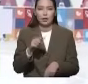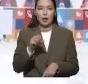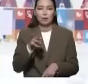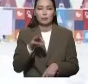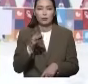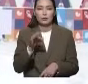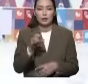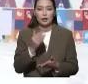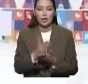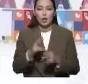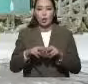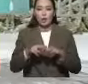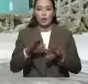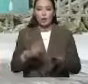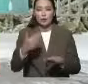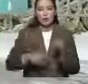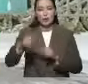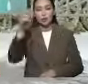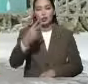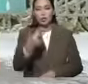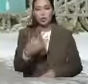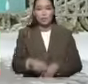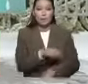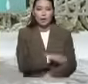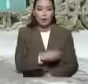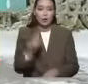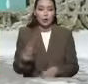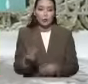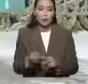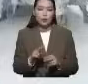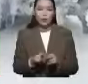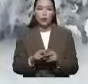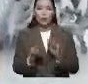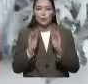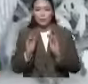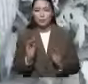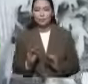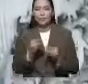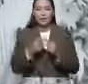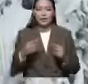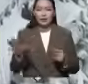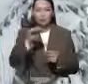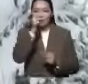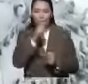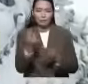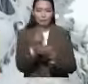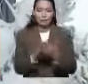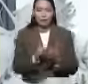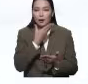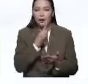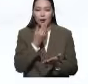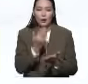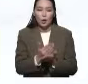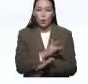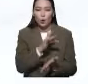елордадағы бас шырша, биіктігі 25 метр, сәнді ойыншықтармен, өрнектермен, строп шамдармен безендірілген. Бұдан бөлек мегаполисте үлкенді